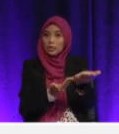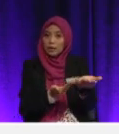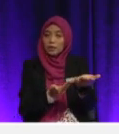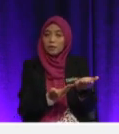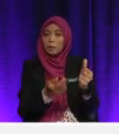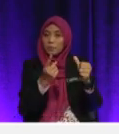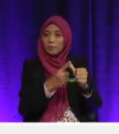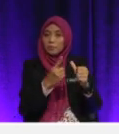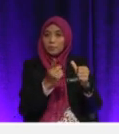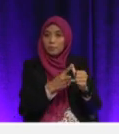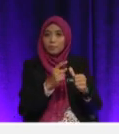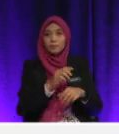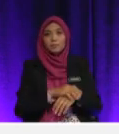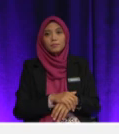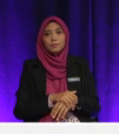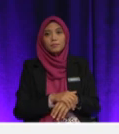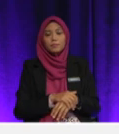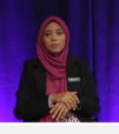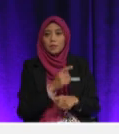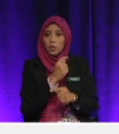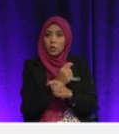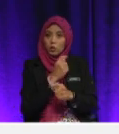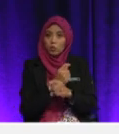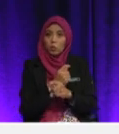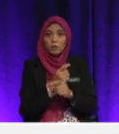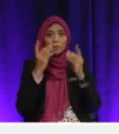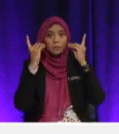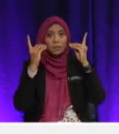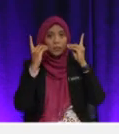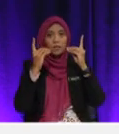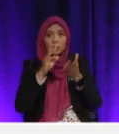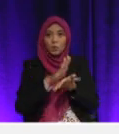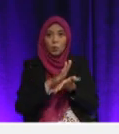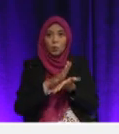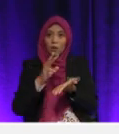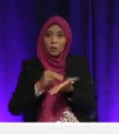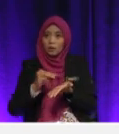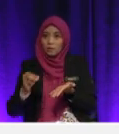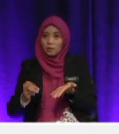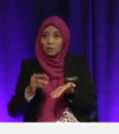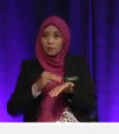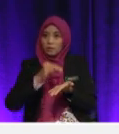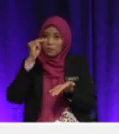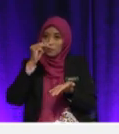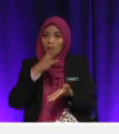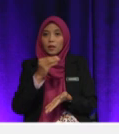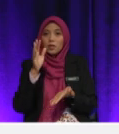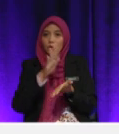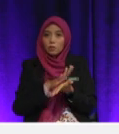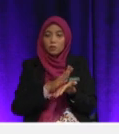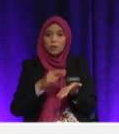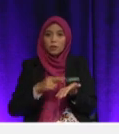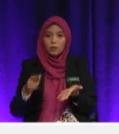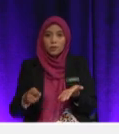ya membekaskan pendidikan peringkat rendah dan menengah yang kedua mewujudkan sistem pembiayaan